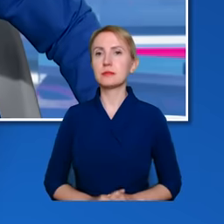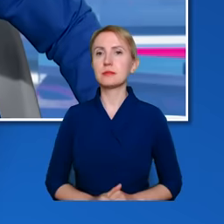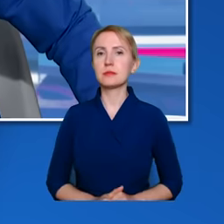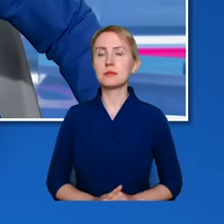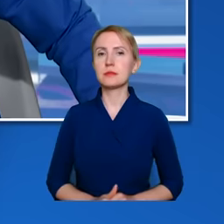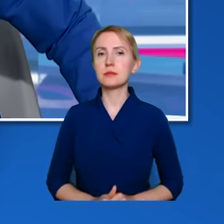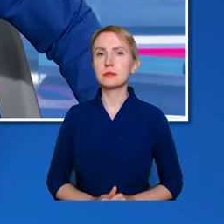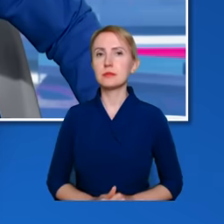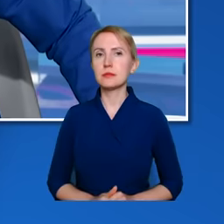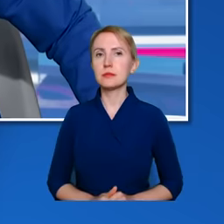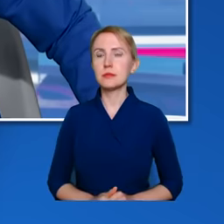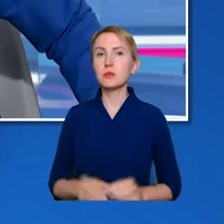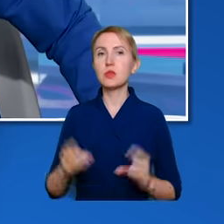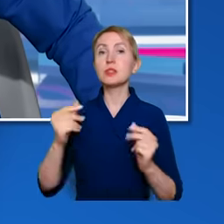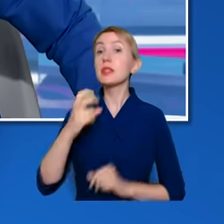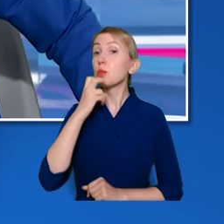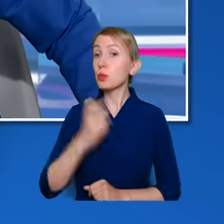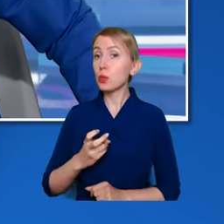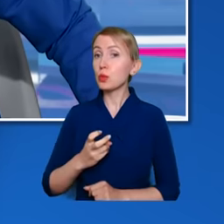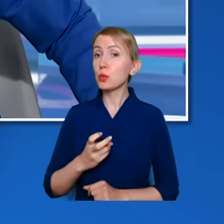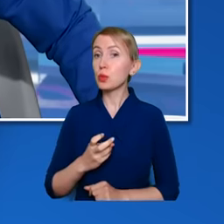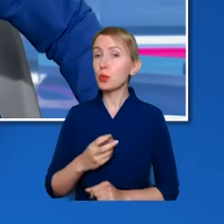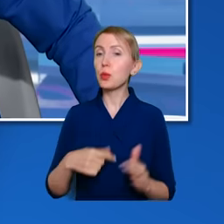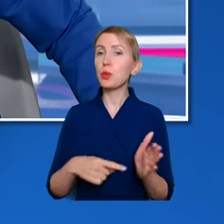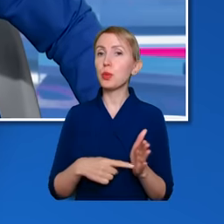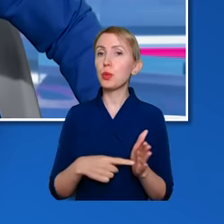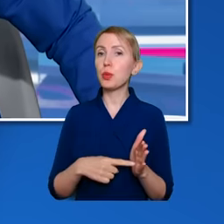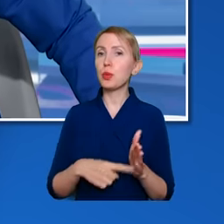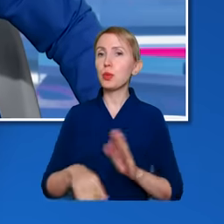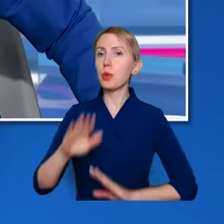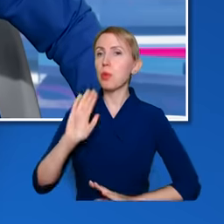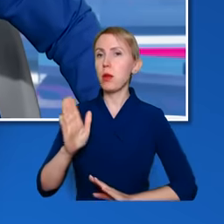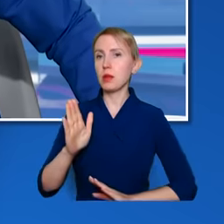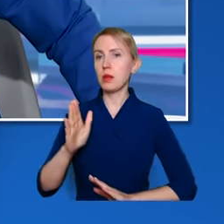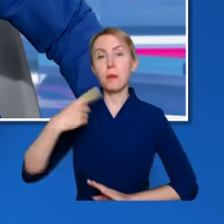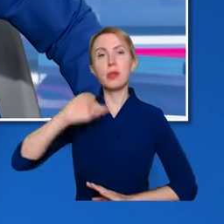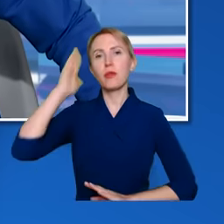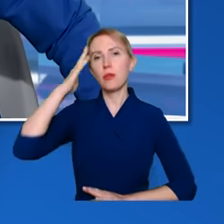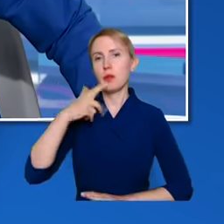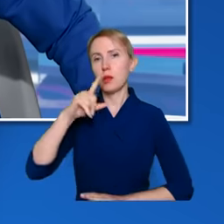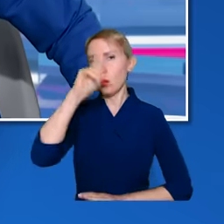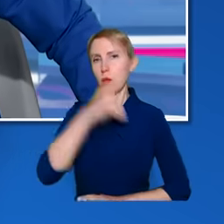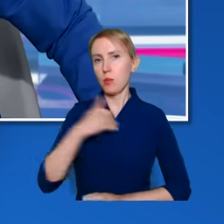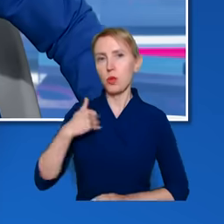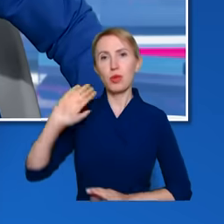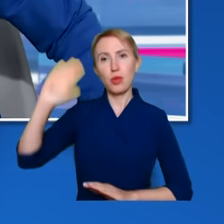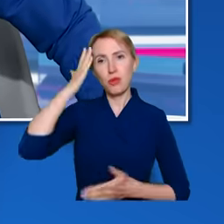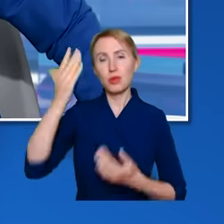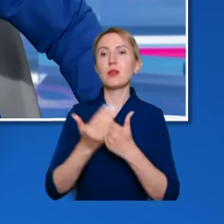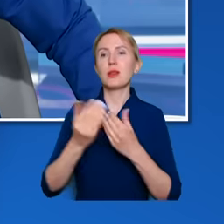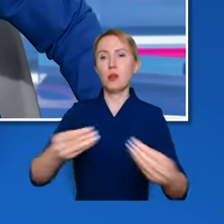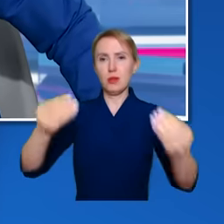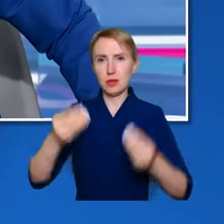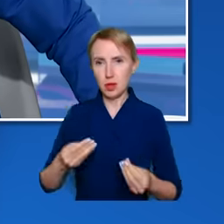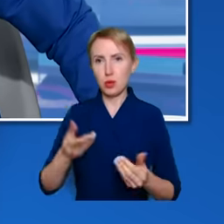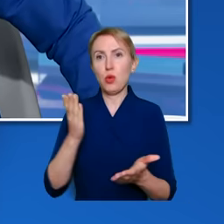się, no, ceny prądu, ceny w tym zakresie będą, czy kiedy się dowiemy? No, Polacy się dowiedzą po prostu przy płaceniu rachunków. Już